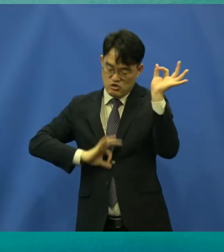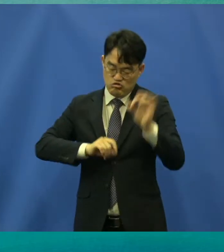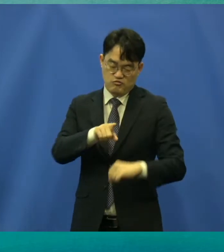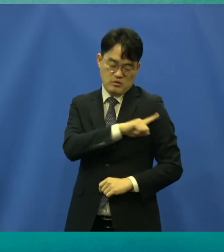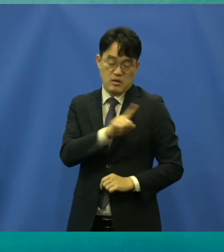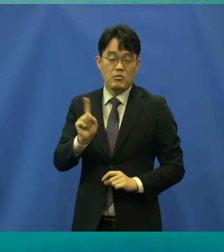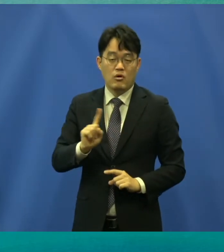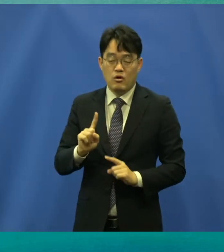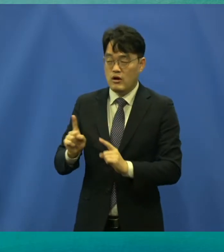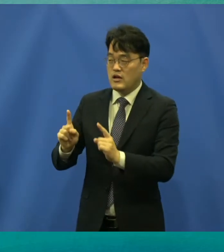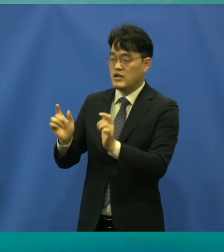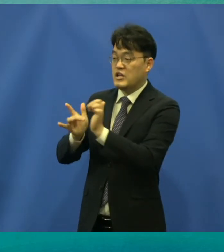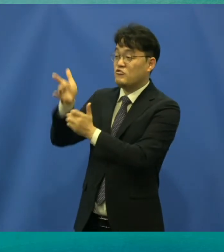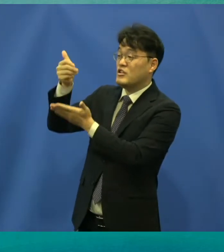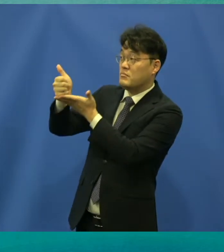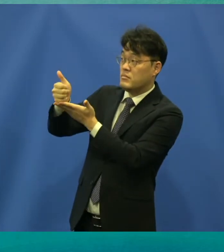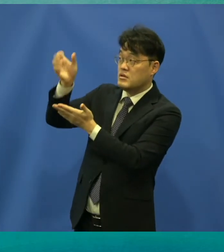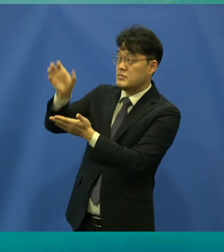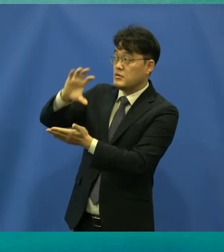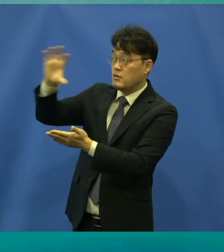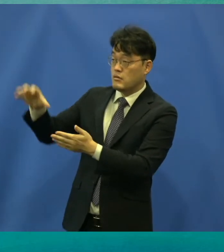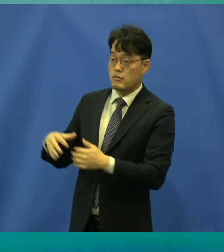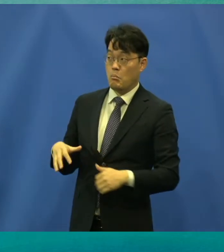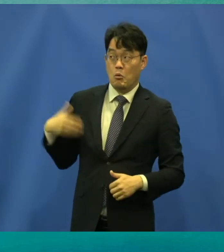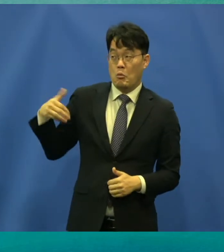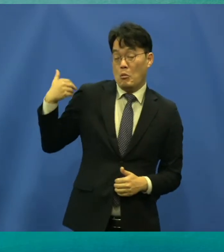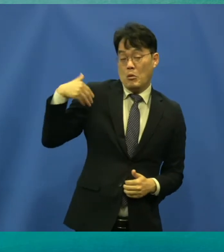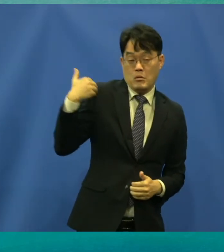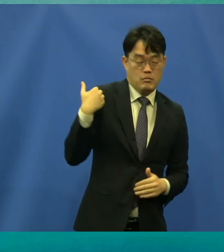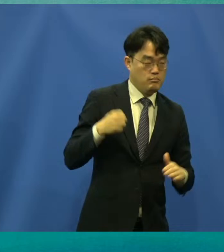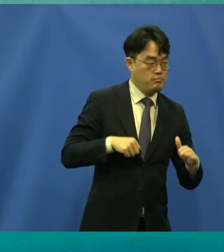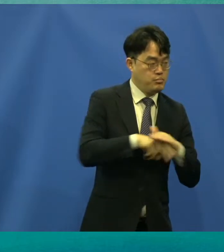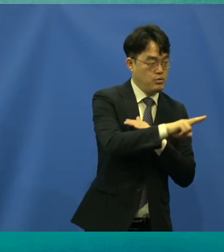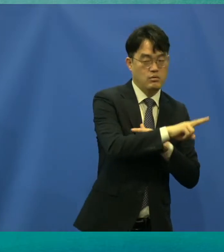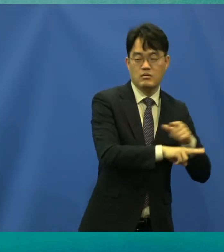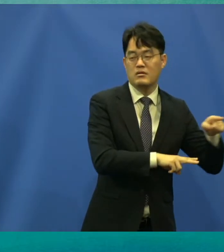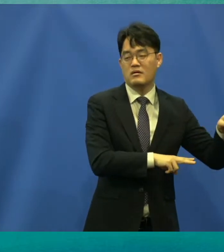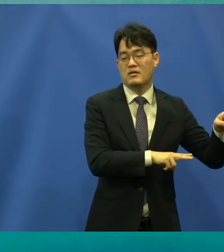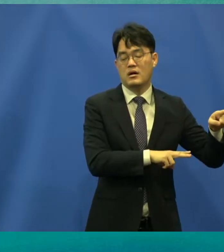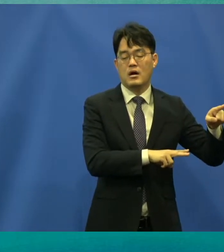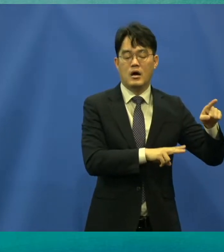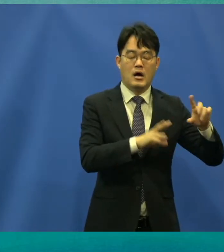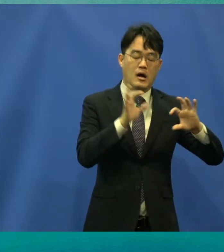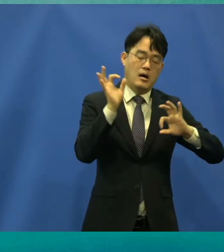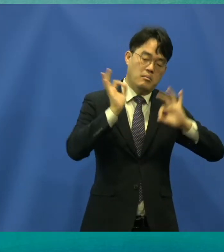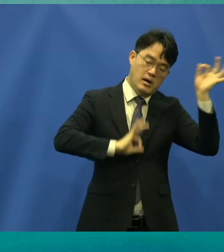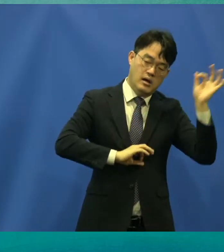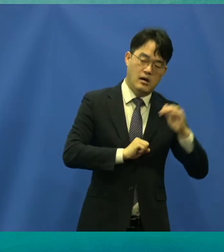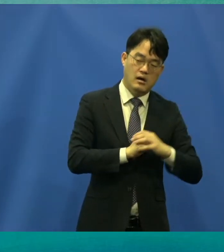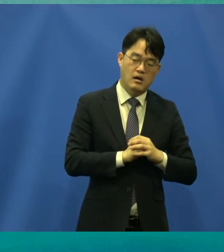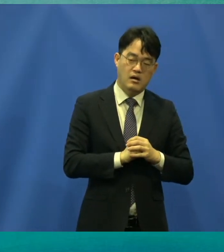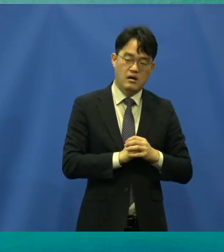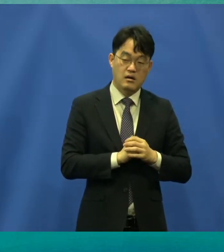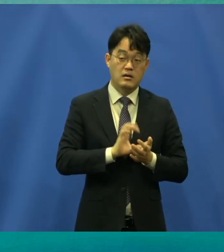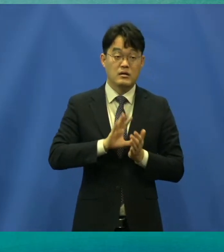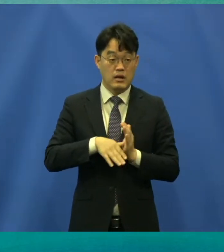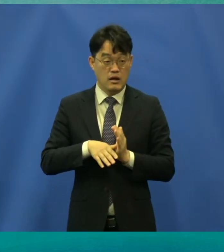그럼에도 주님이 부활 후에 디베리아 바닷가로 찾아가 주시죠. 다시 일으켜 세워주십니다.